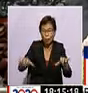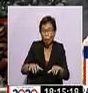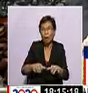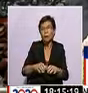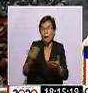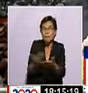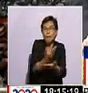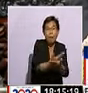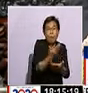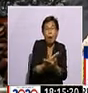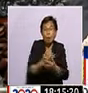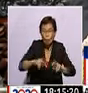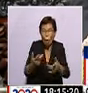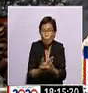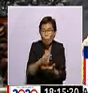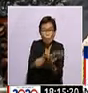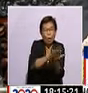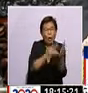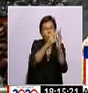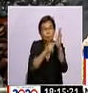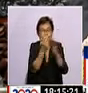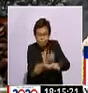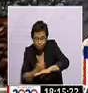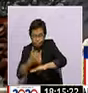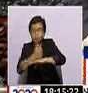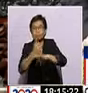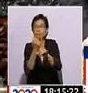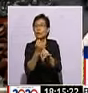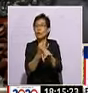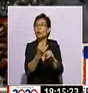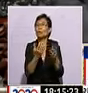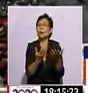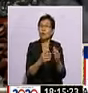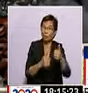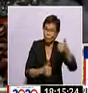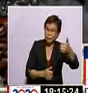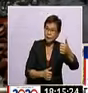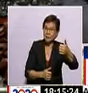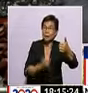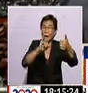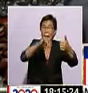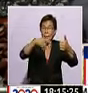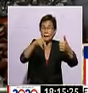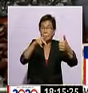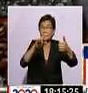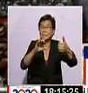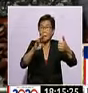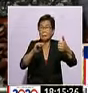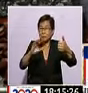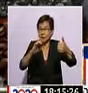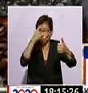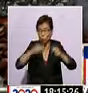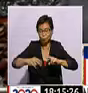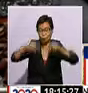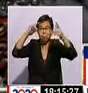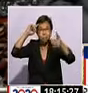melaksanakan pembaharuan melalui penggubalan undang-undang dan penubuhan institusi seperti pertama IPCMC bagi